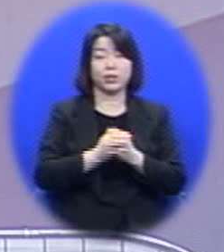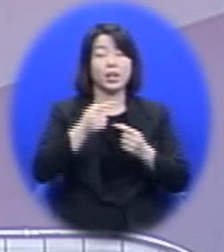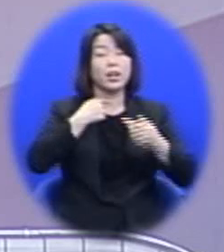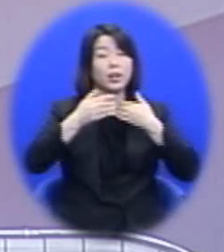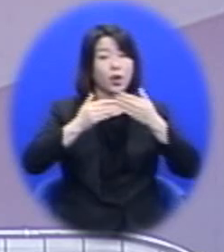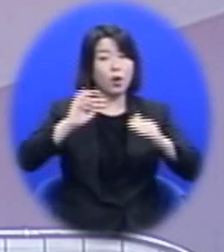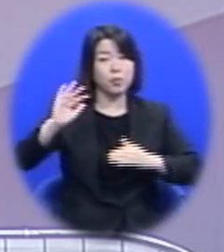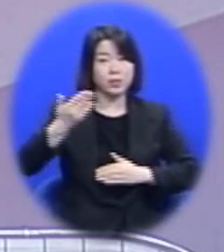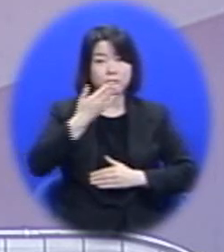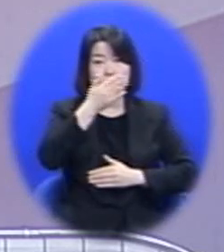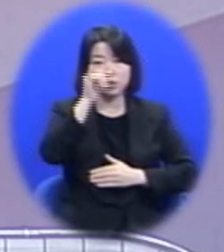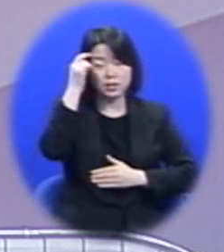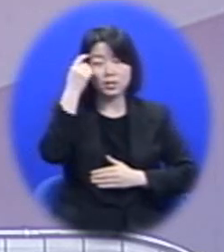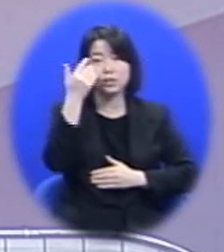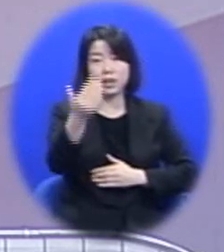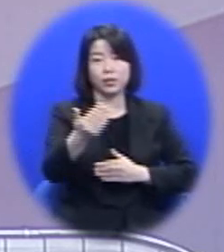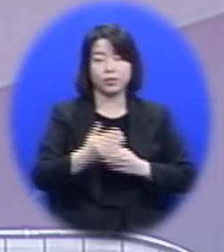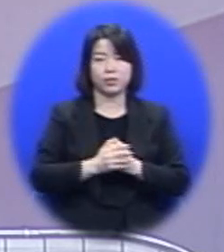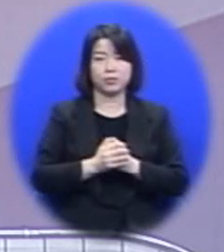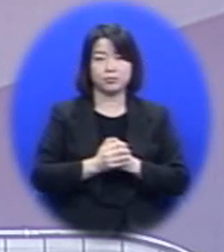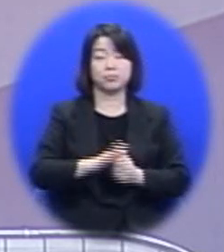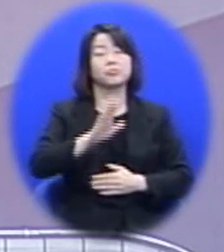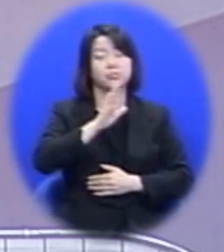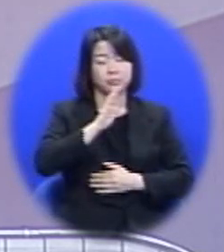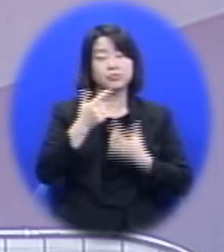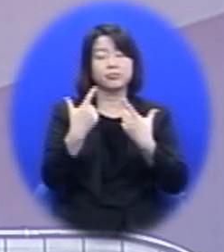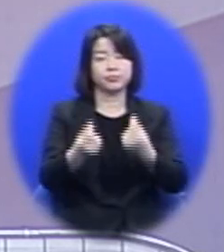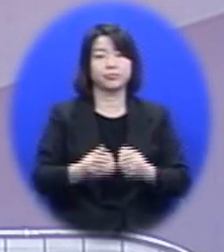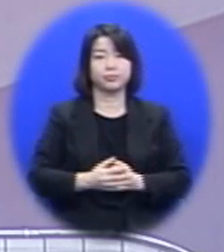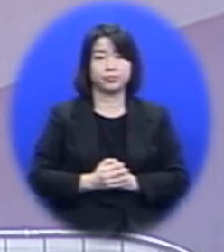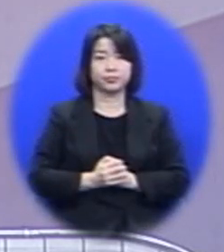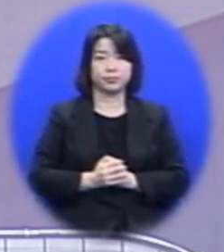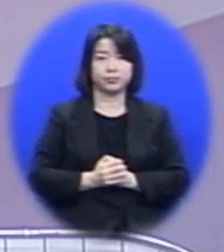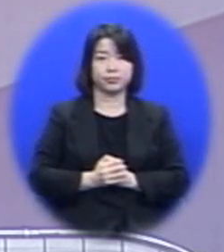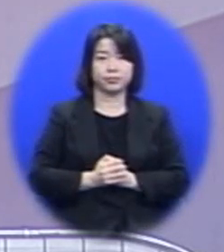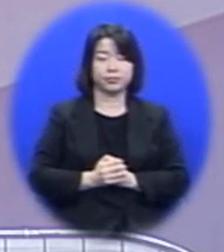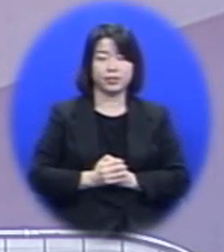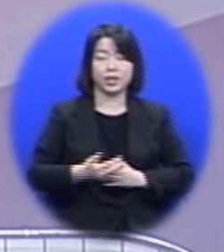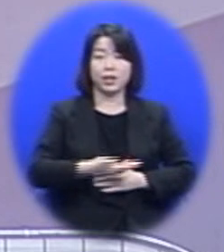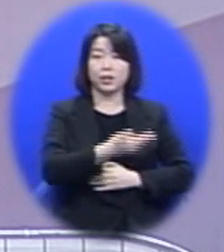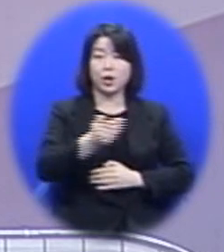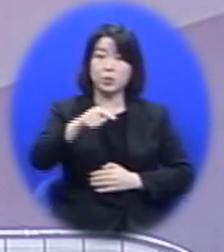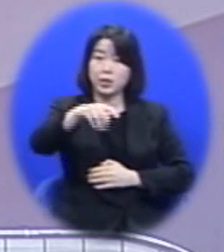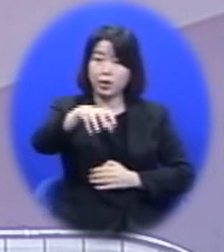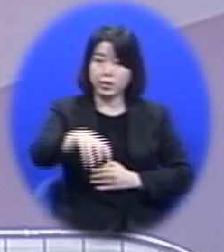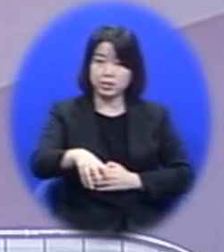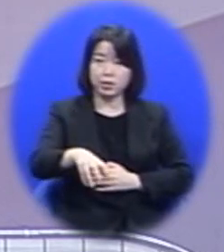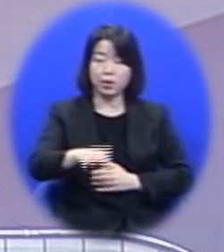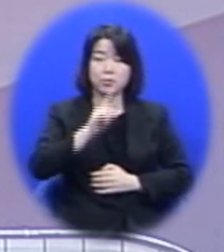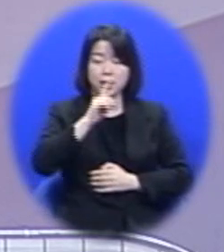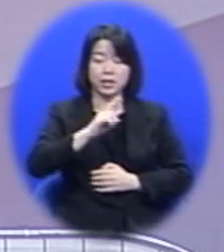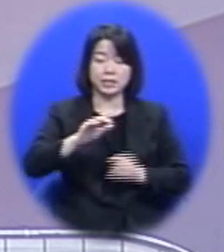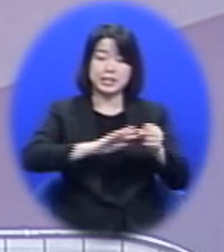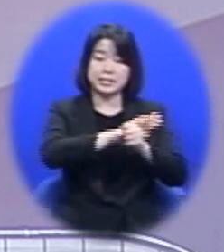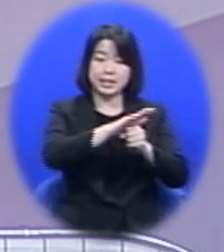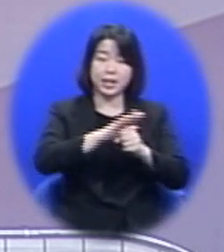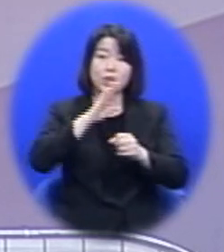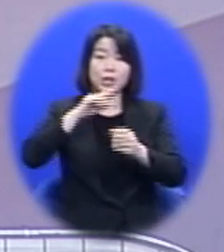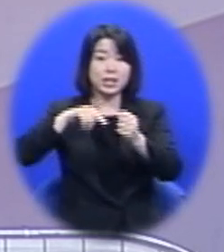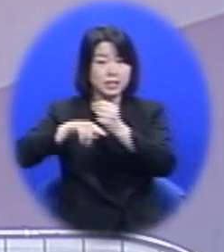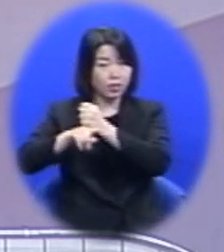경험될 수 있을까요? 물론입니다. 여러분 여기서 말하는 사랑과 정의